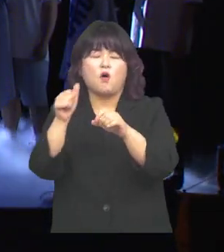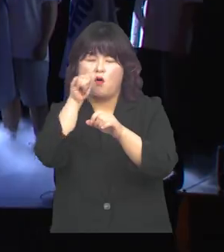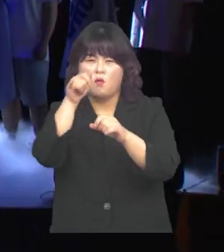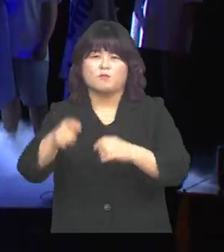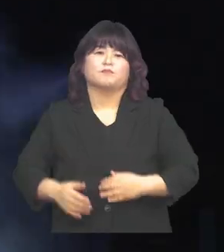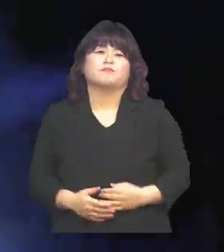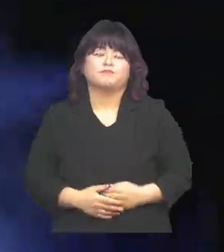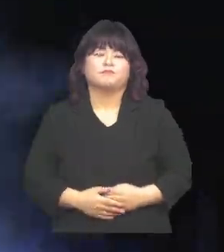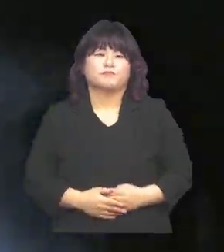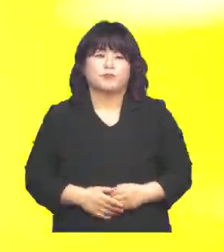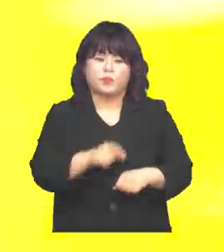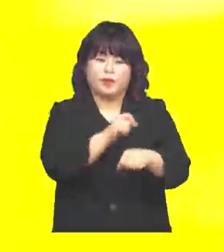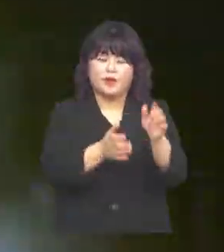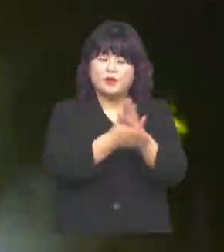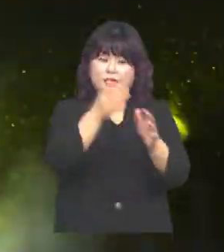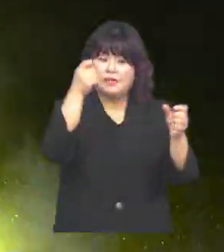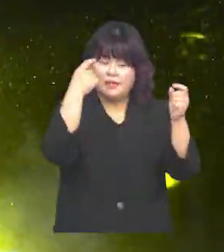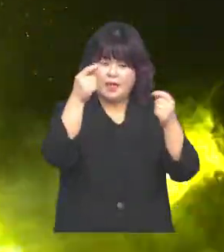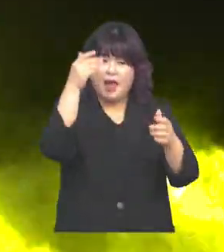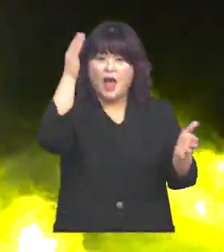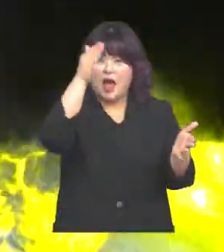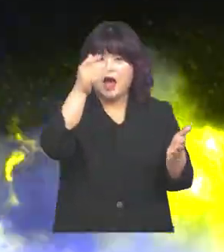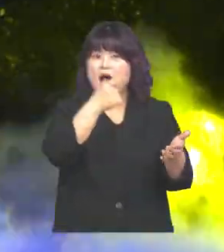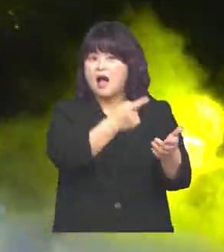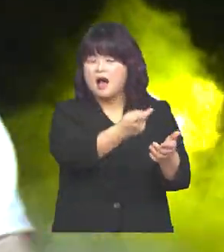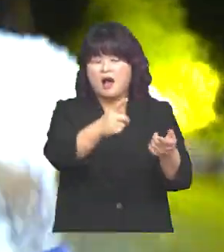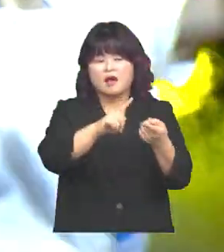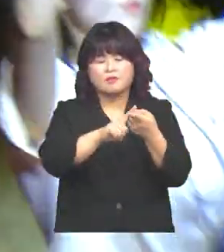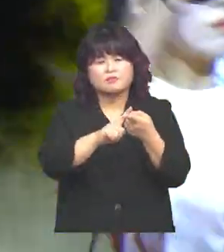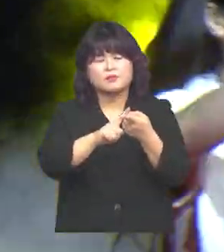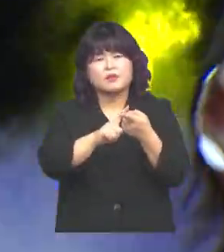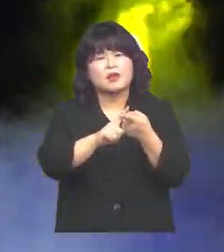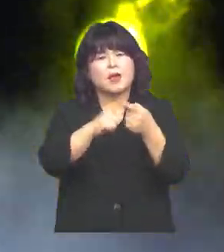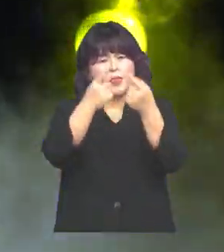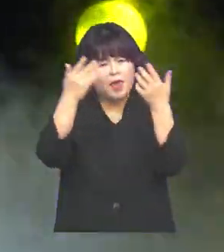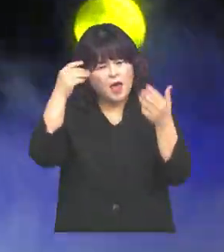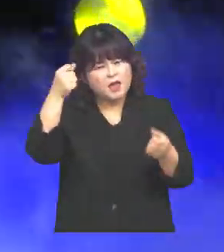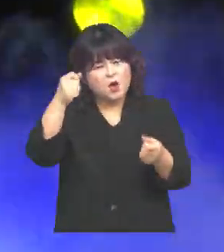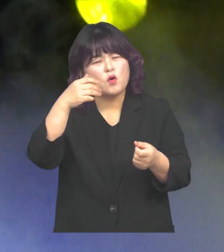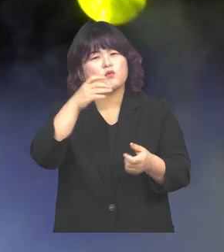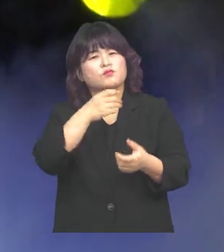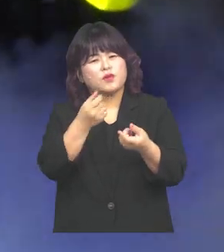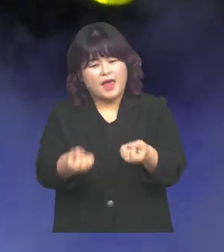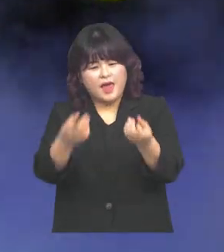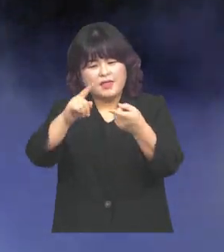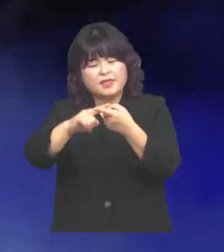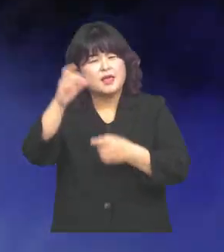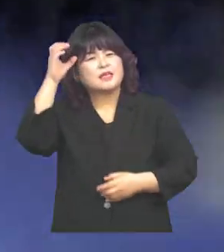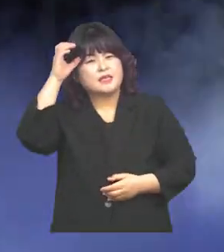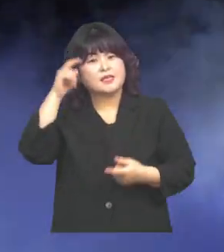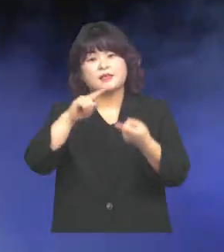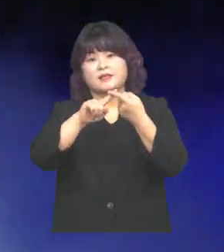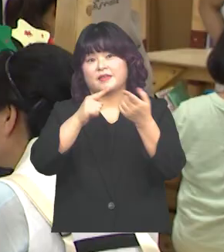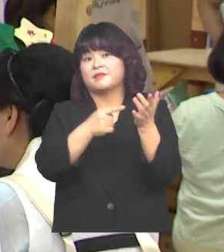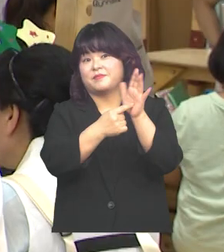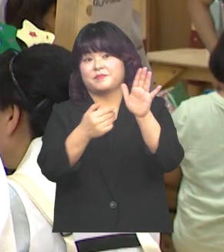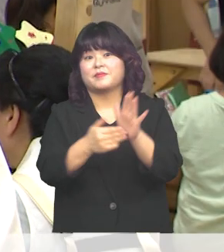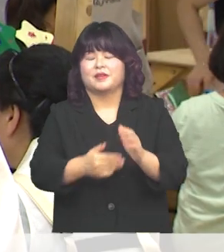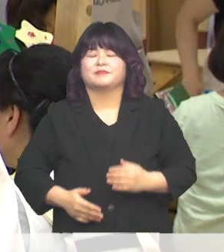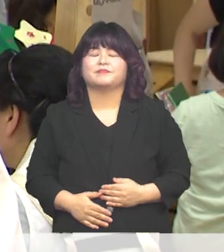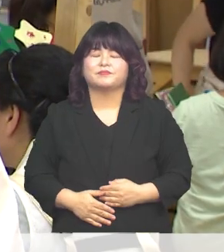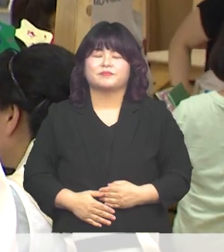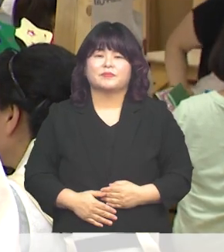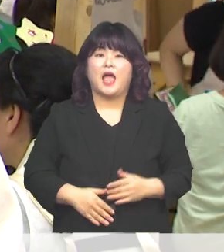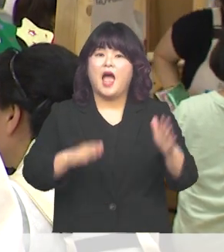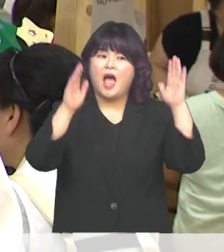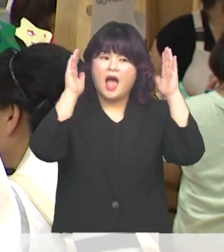진행됐습니다. 연극제에 참여하는 대학생들은 대학 연극제에 대한 저마다의 기대감을 나타냈습니다.